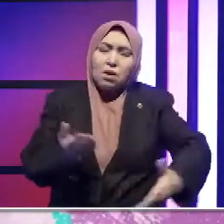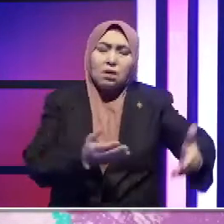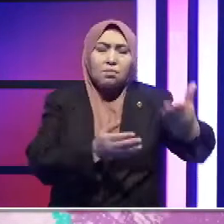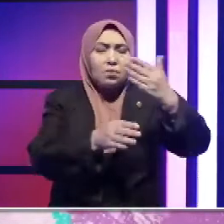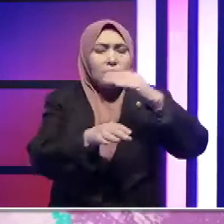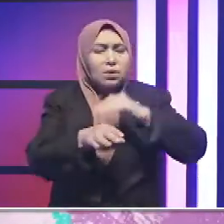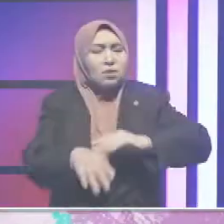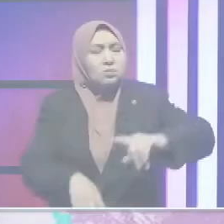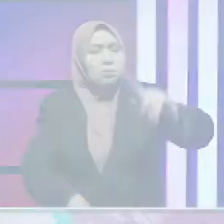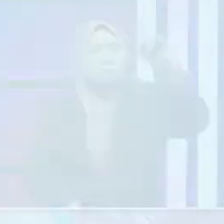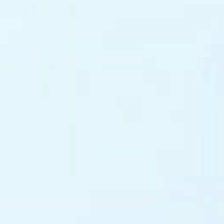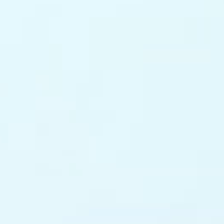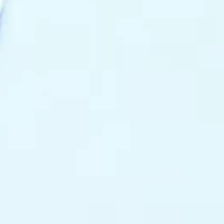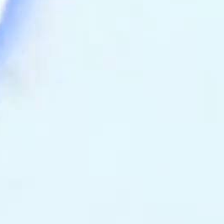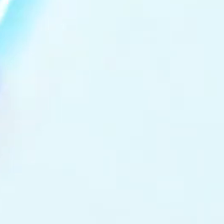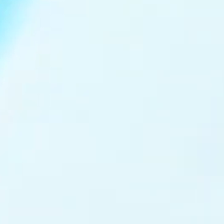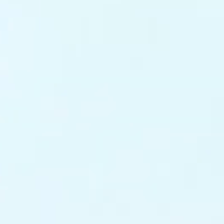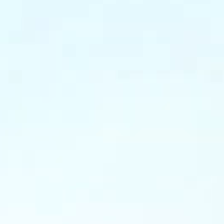الله